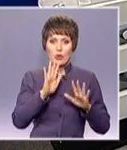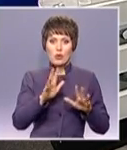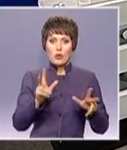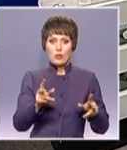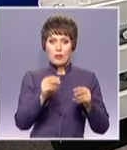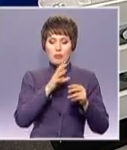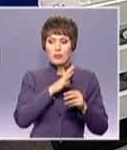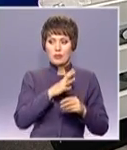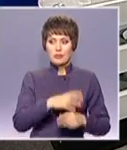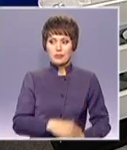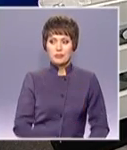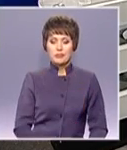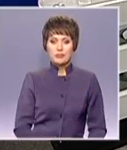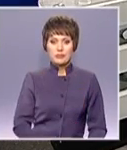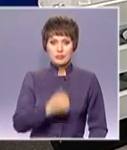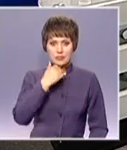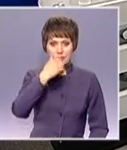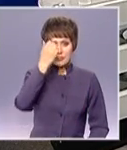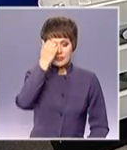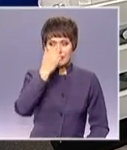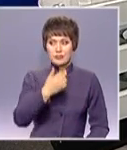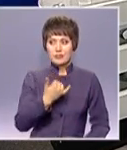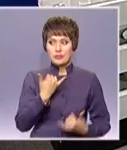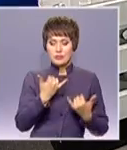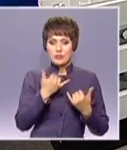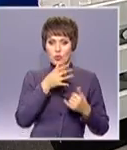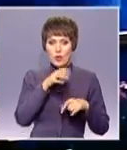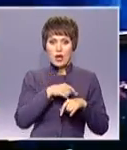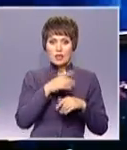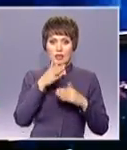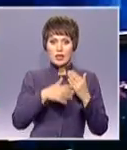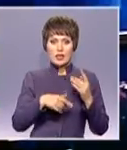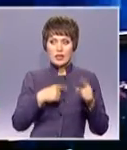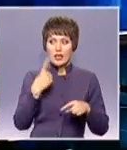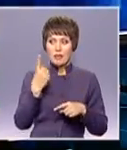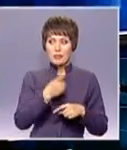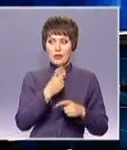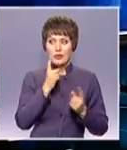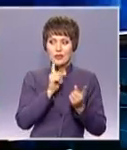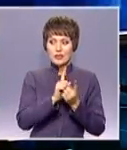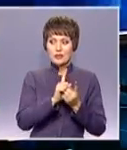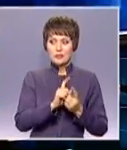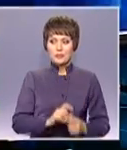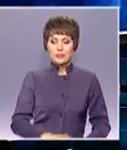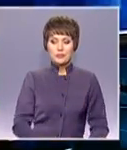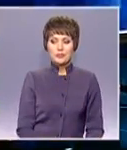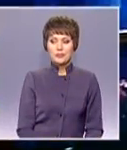тілейміз. Құрметті көрермен, бізге берілген уақыт осымен тамам. Келесі аптада жүздескенше.